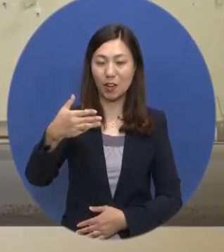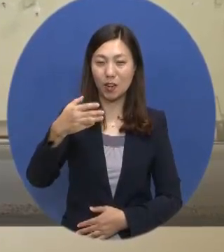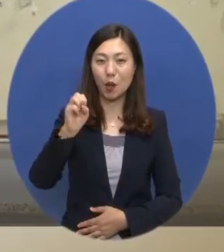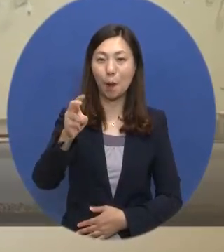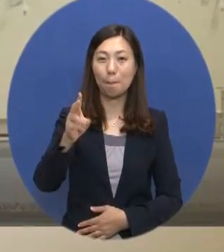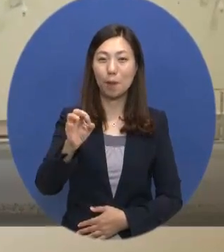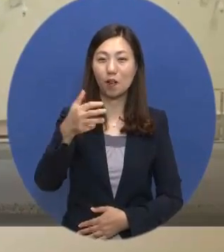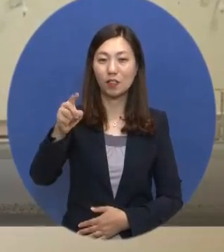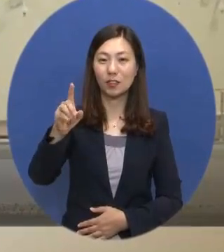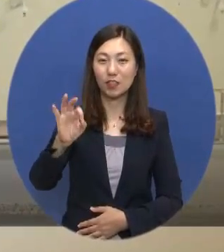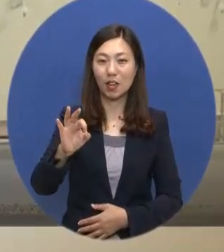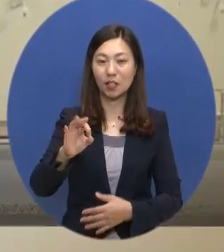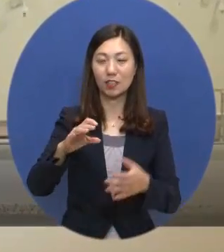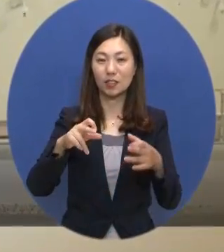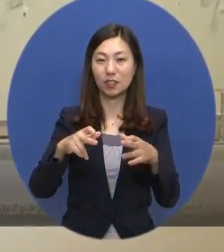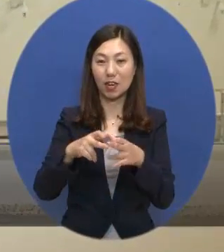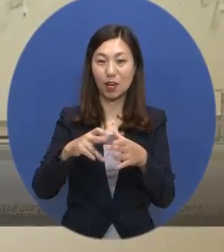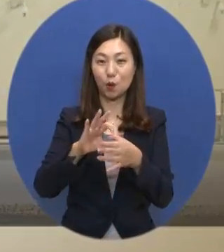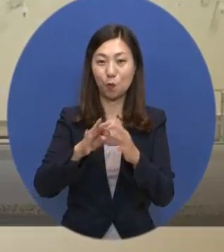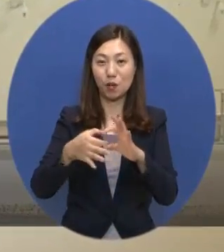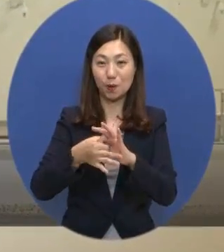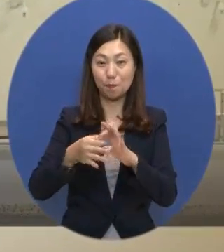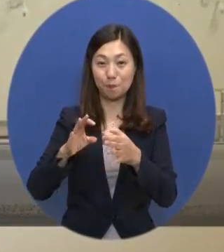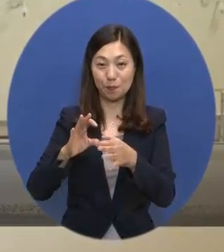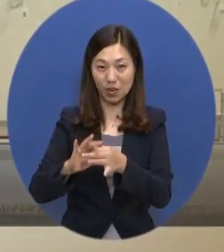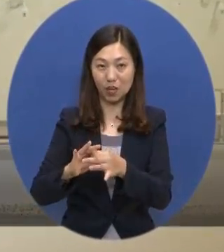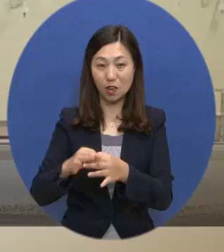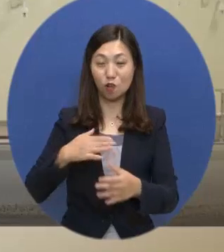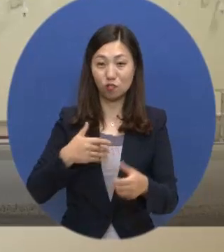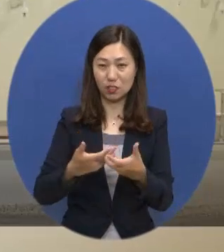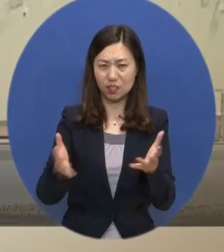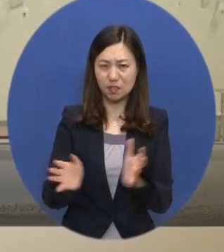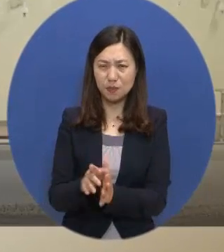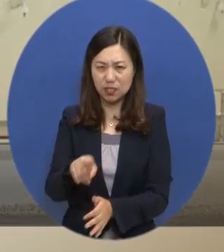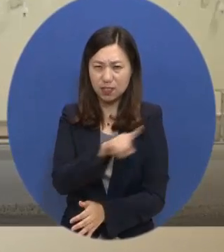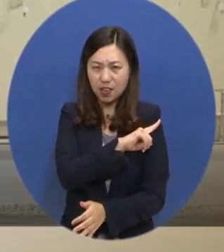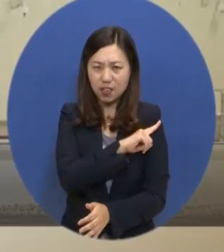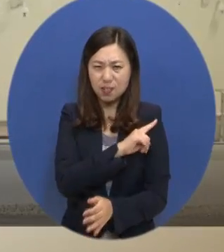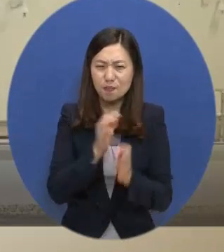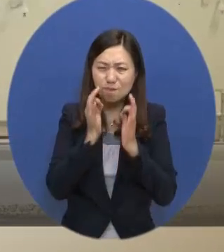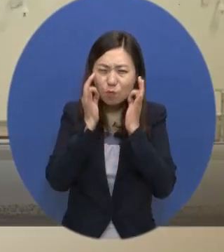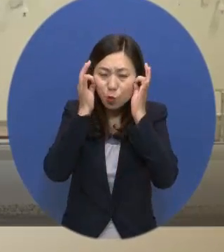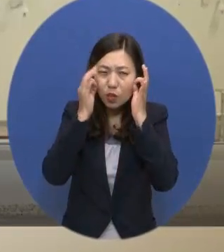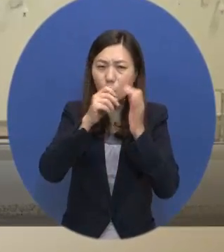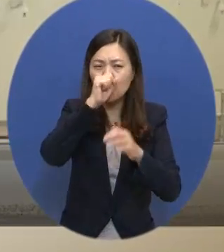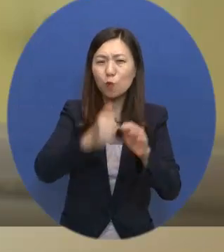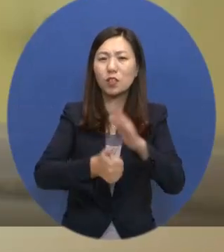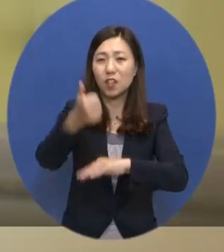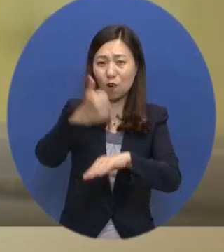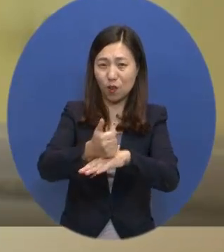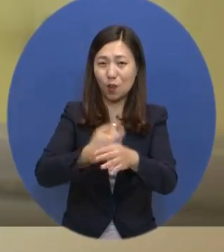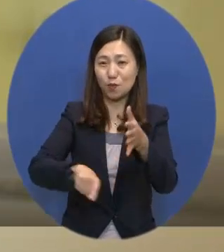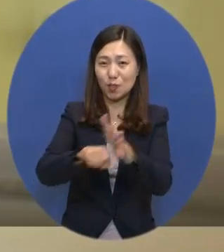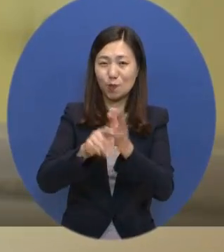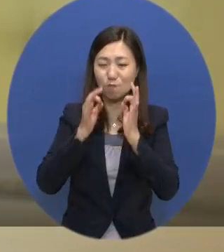패럴림픽에 우리 팀이 최선을 다해서 좋은 결과를 내도록 노력할게.